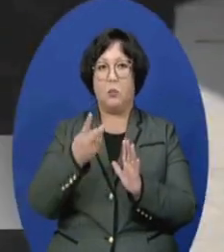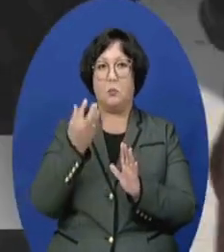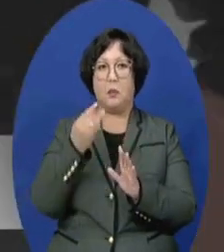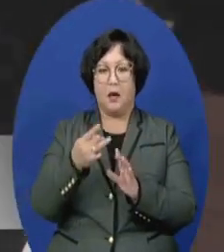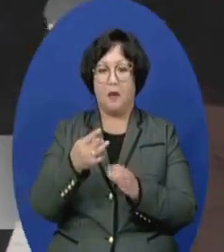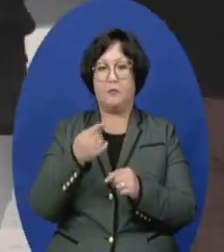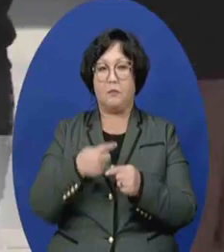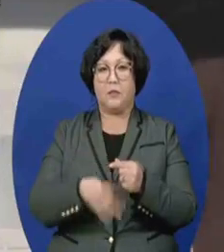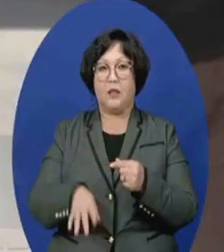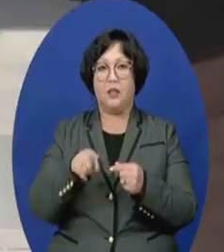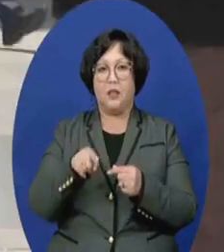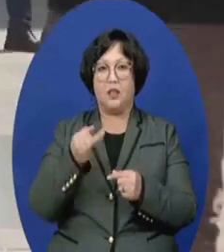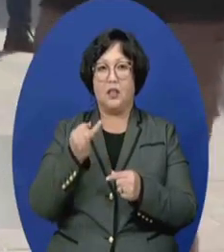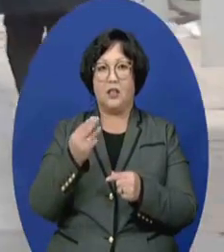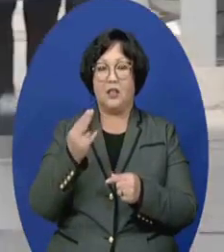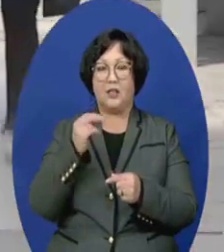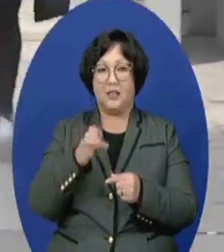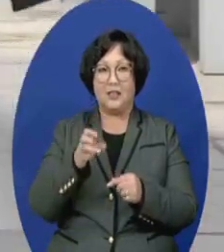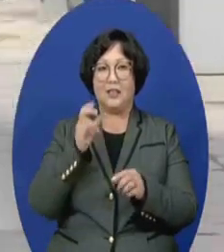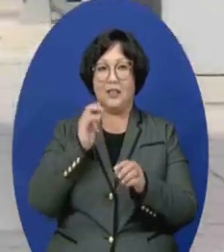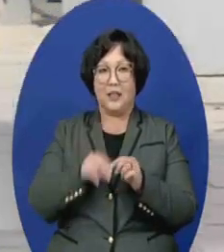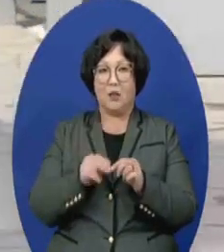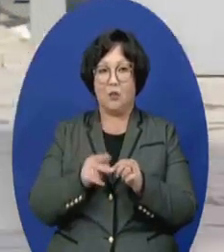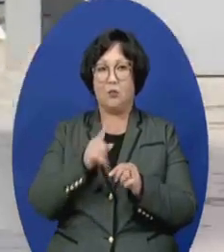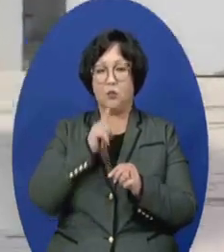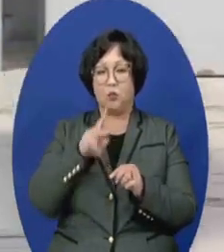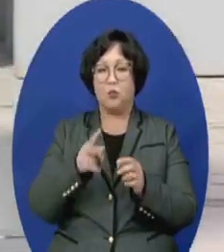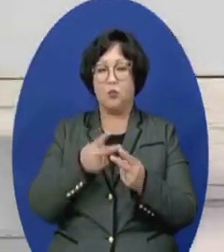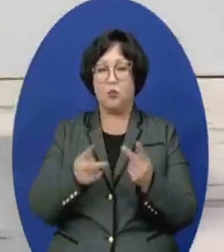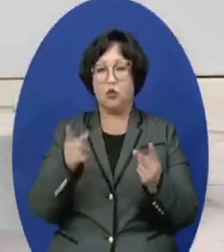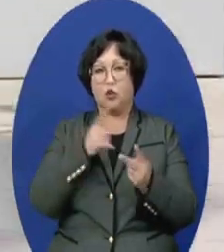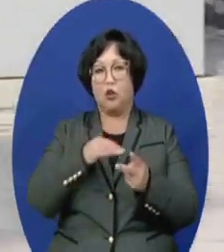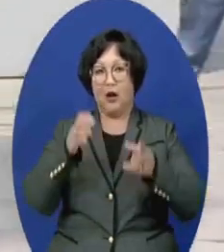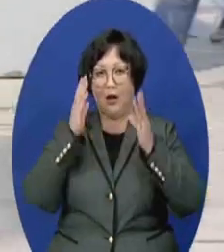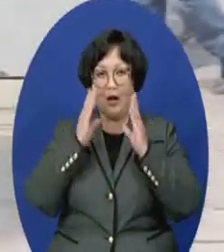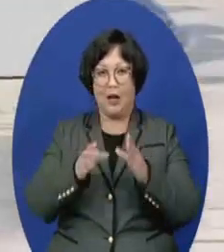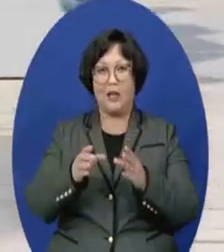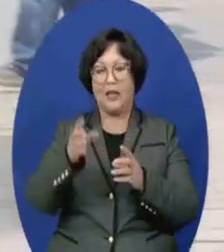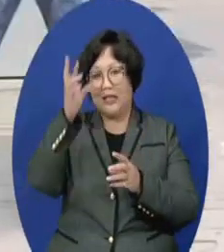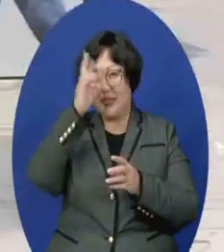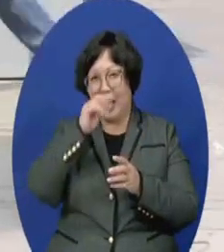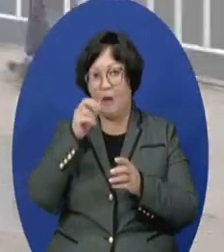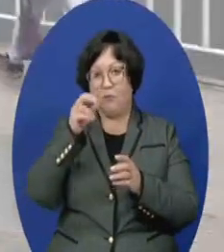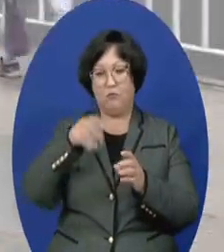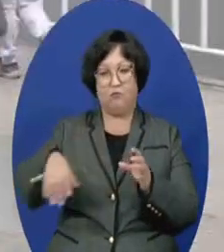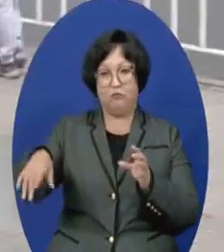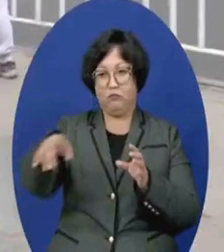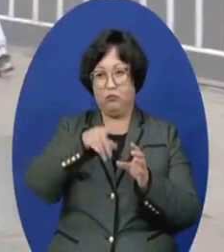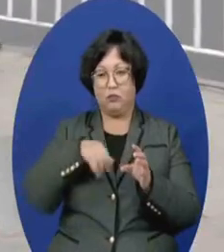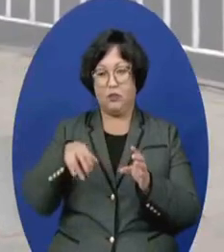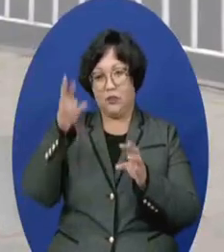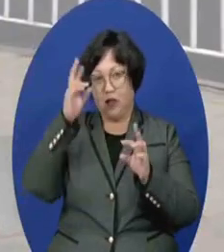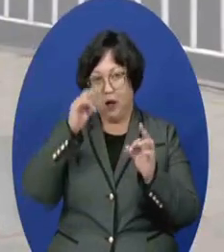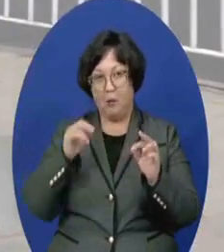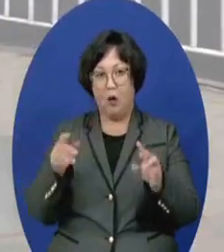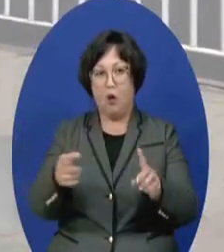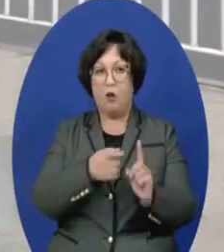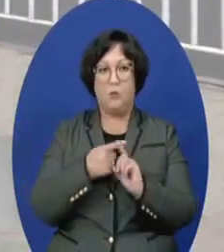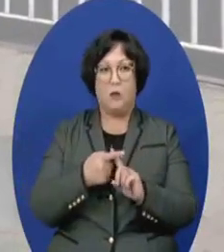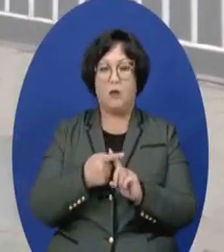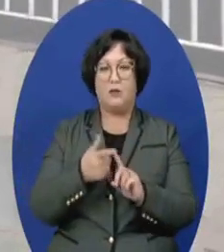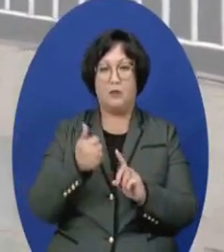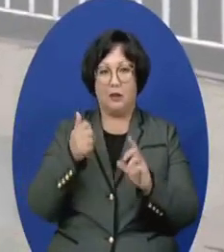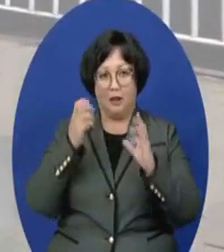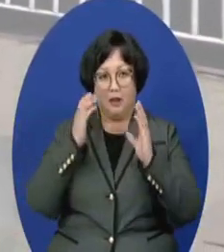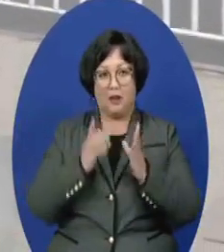байна. Тиймээс энэ индексийн шалгуур үзүүлэлт бүр дээр үндэсний хороо анхаарч салбар бүрийн уялдаа холбоог сайтар хангаж ажиллах хэрэгтэй байна